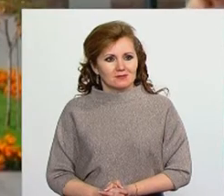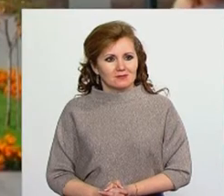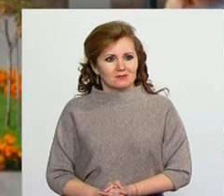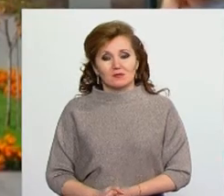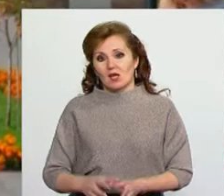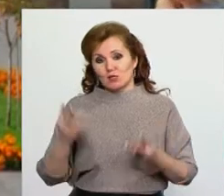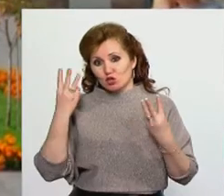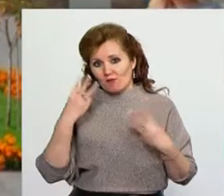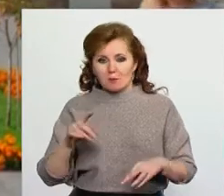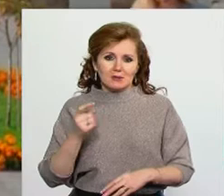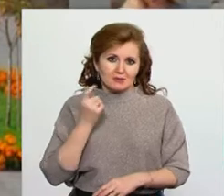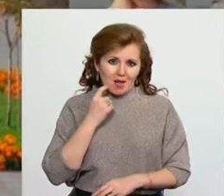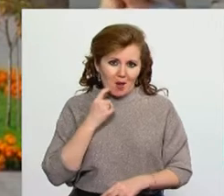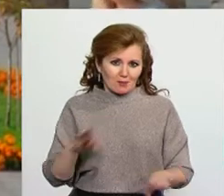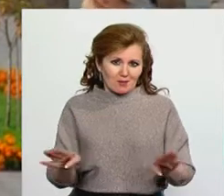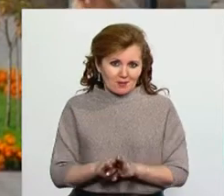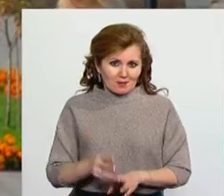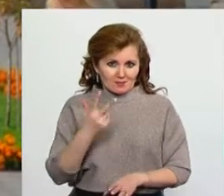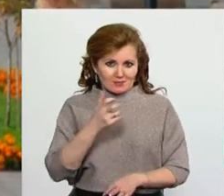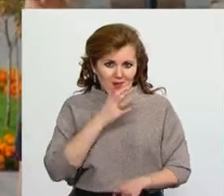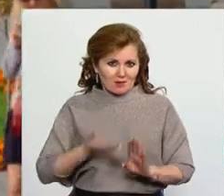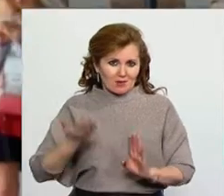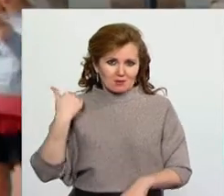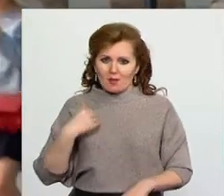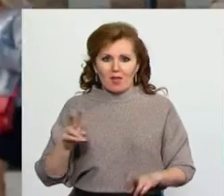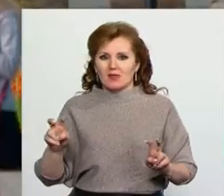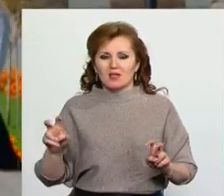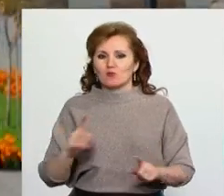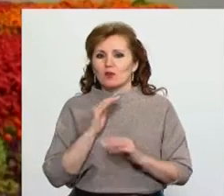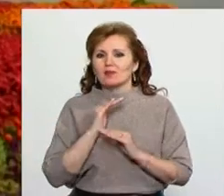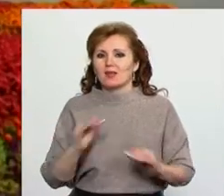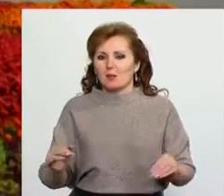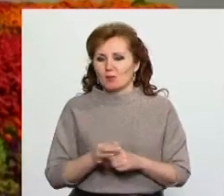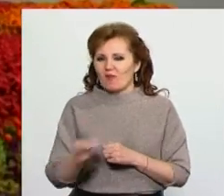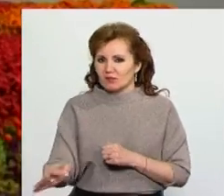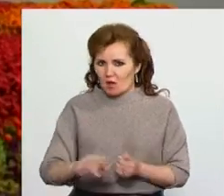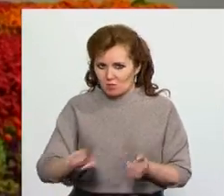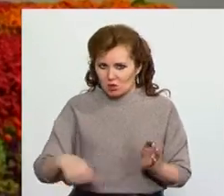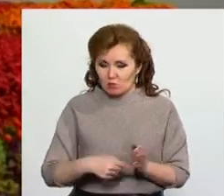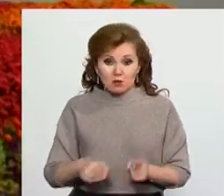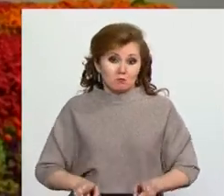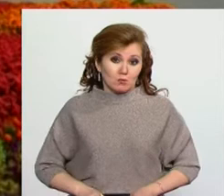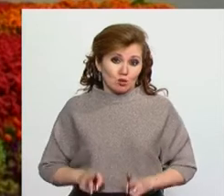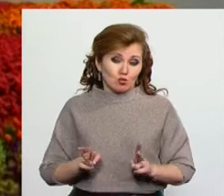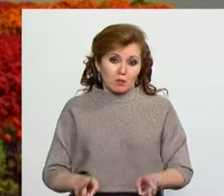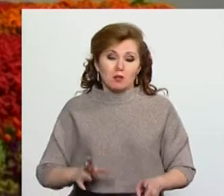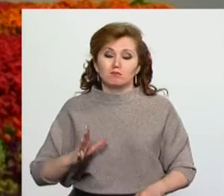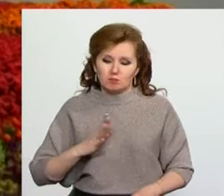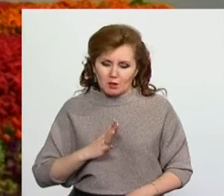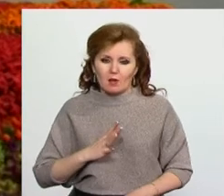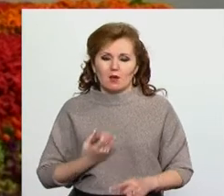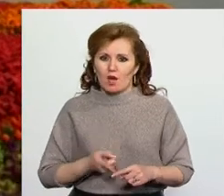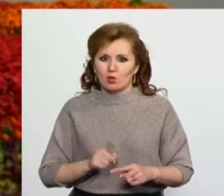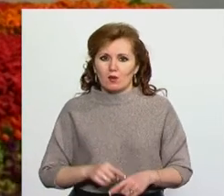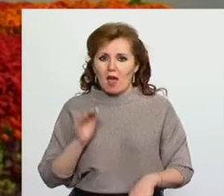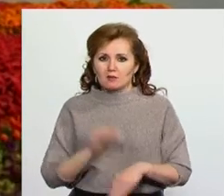Современный Сарапул, как и 300 лет назад, не назовешь тихим провинциальным городом. Здесь были преступления, раскрывать которые приходилось с